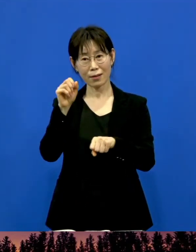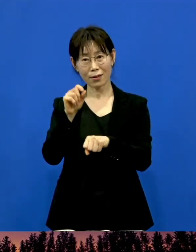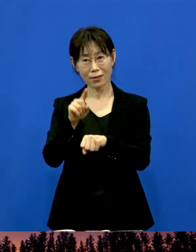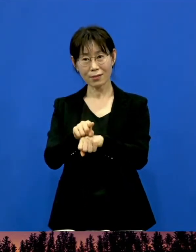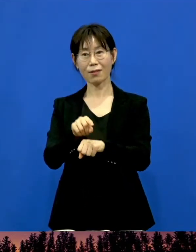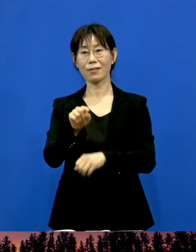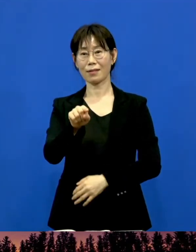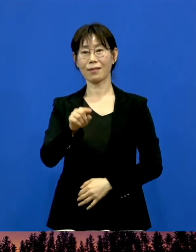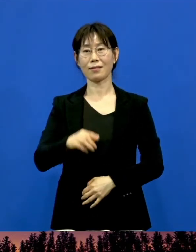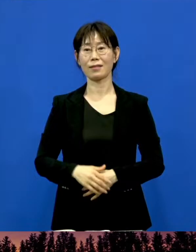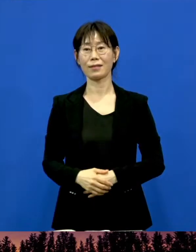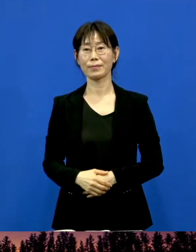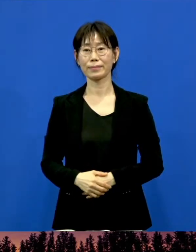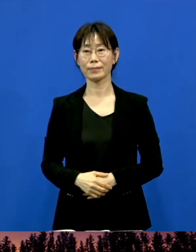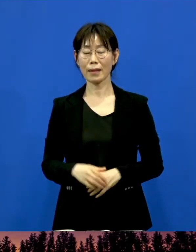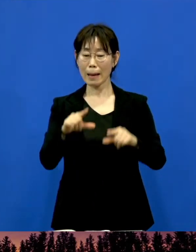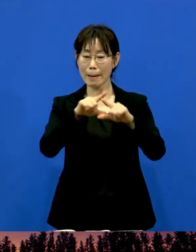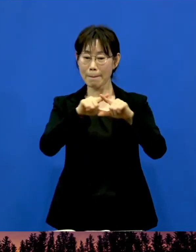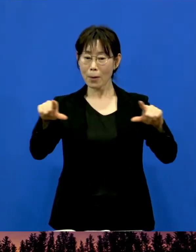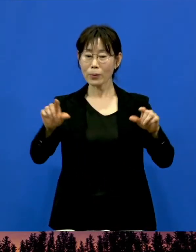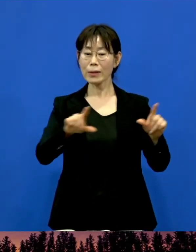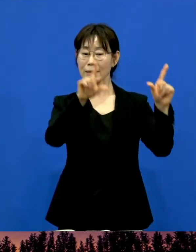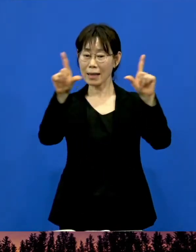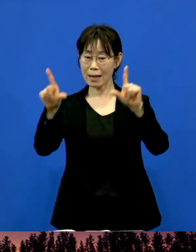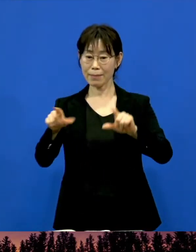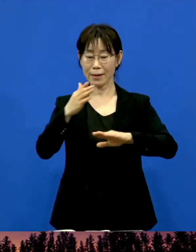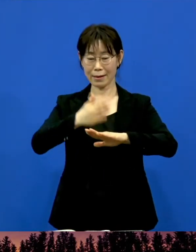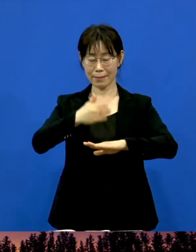여러분, 일상의 식탁에서도 감사가 일어나야 돼요.